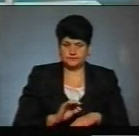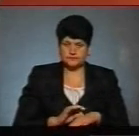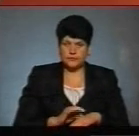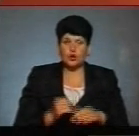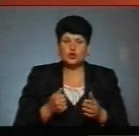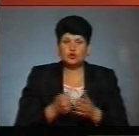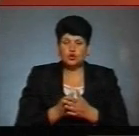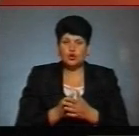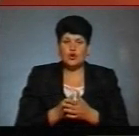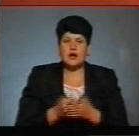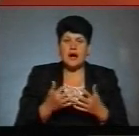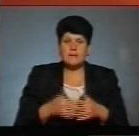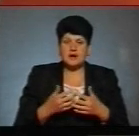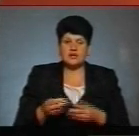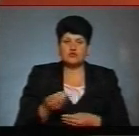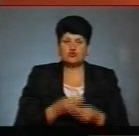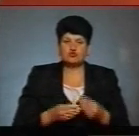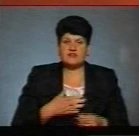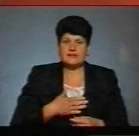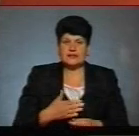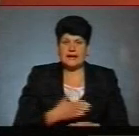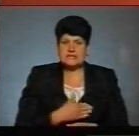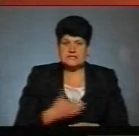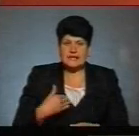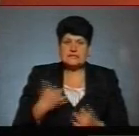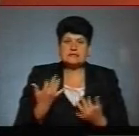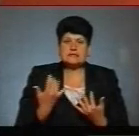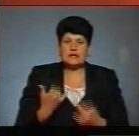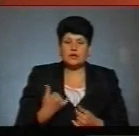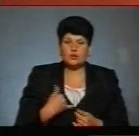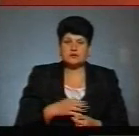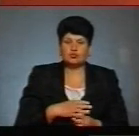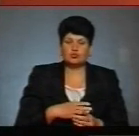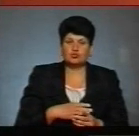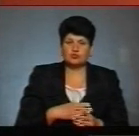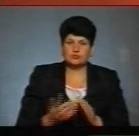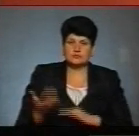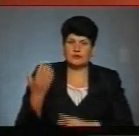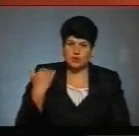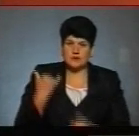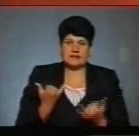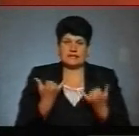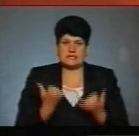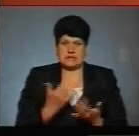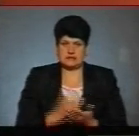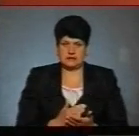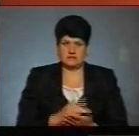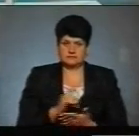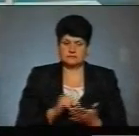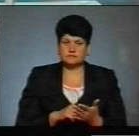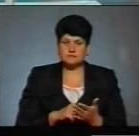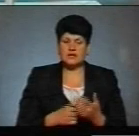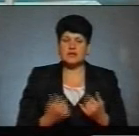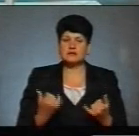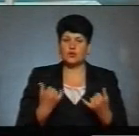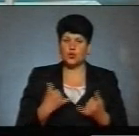апаратів штучної вентиляції легень, скільки в нас було їх в області до початку епідемії, скільки ми зараз їх маємо? У нас було